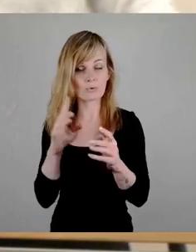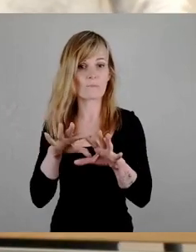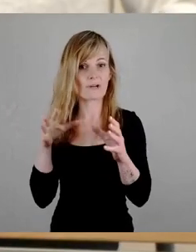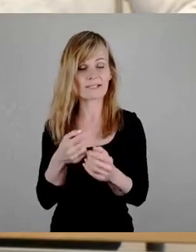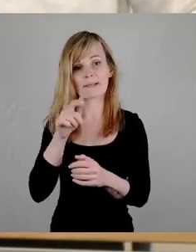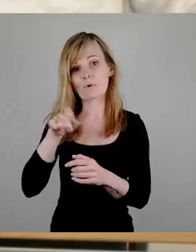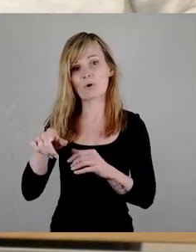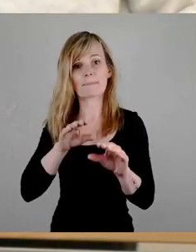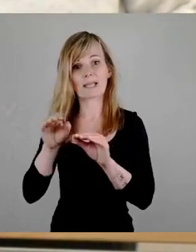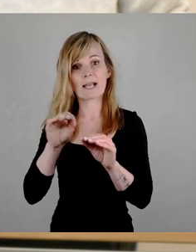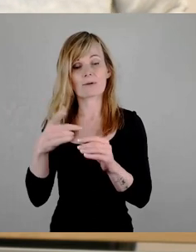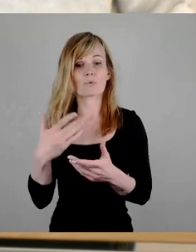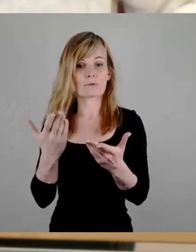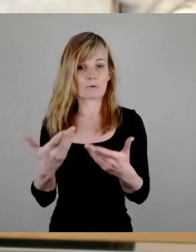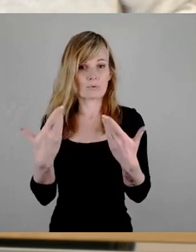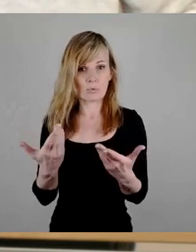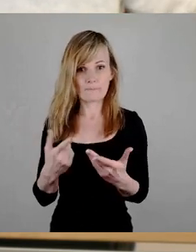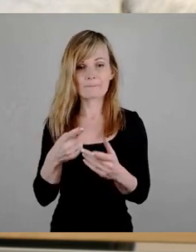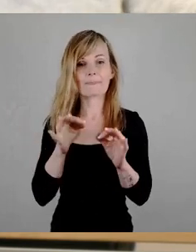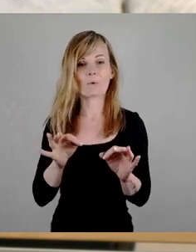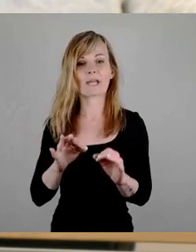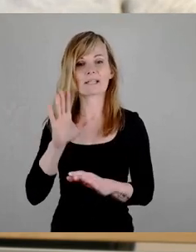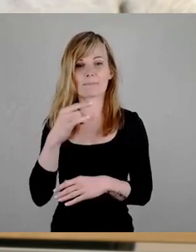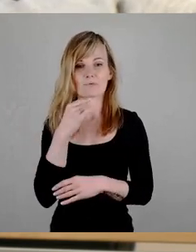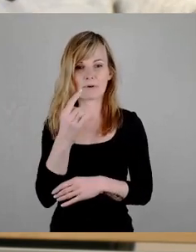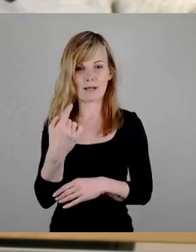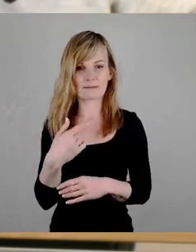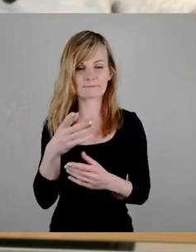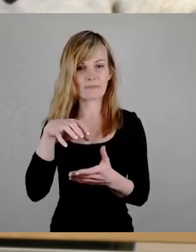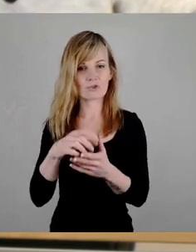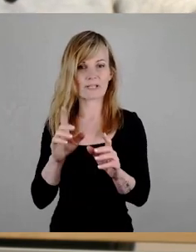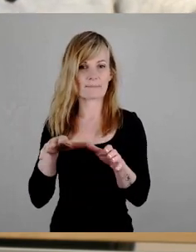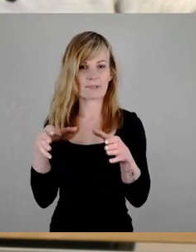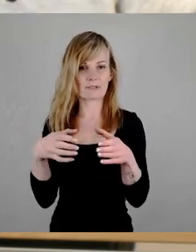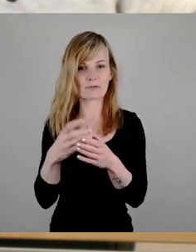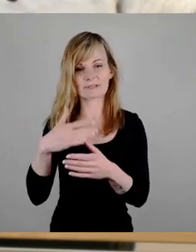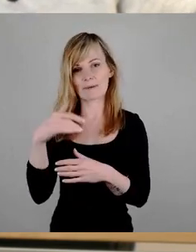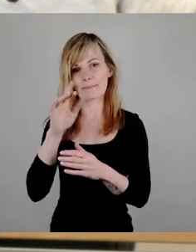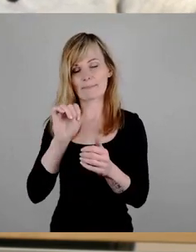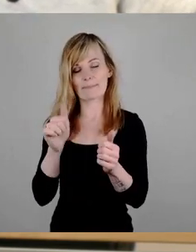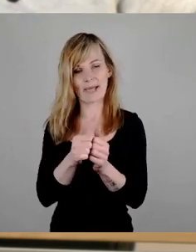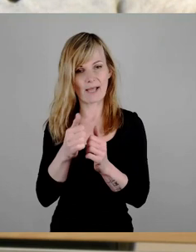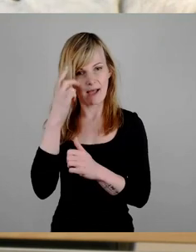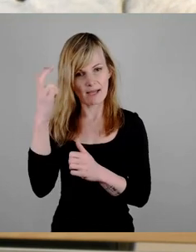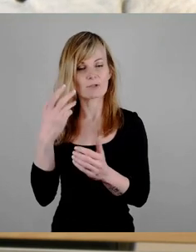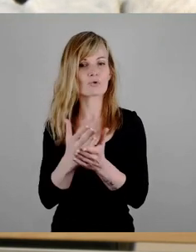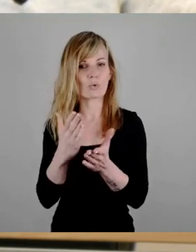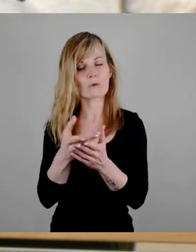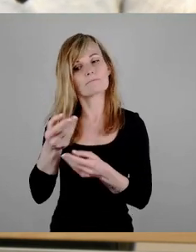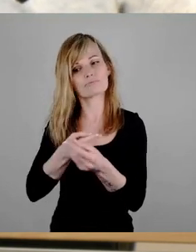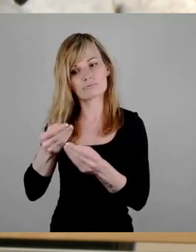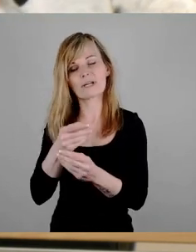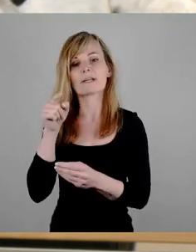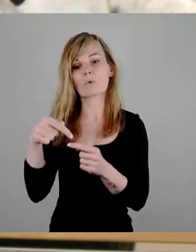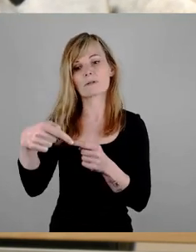Bürgerbeteiligung stattgefunden, wo wir auch konkrete Absprachen mit dem Stadtbezirksbeirat getroffen haben, was da stattfinden soll und